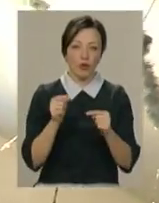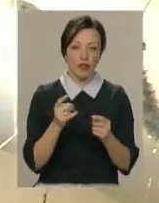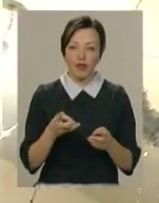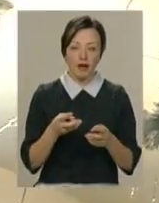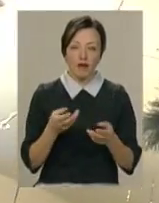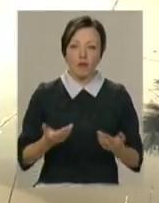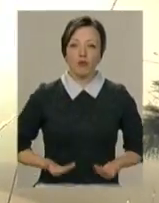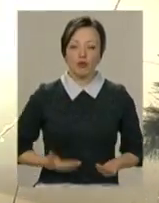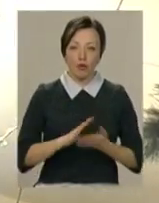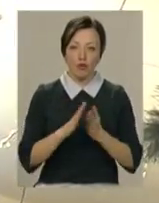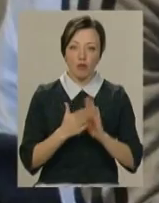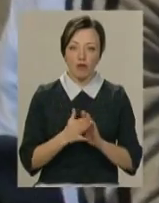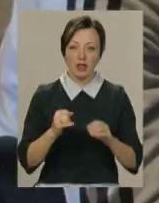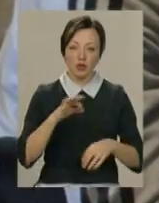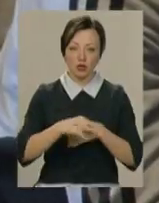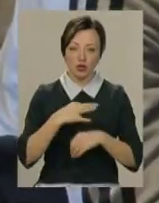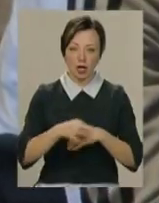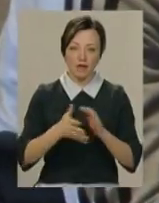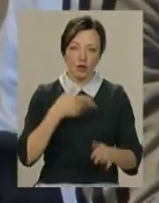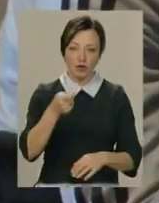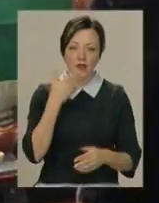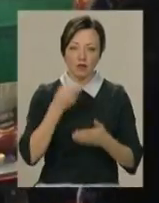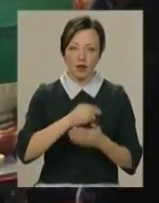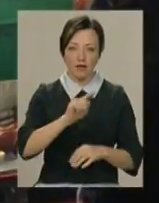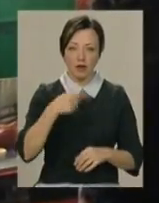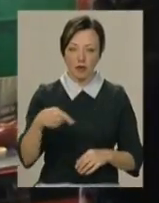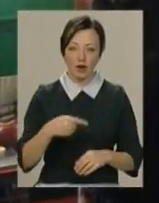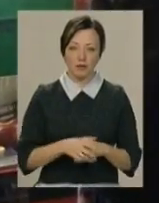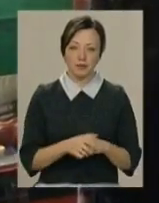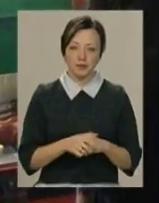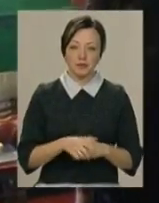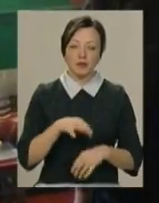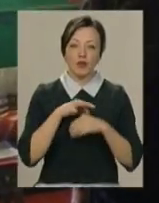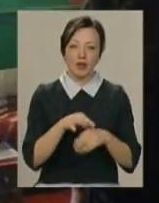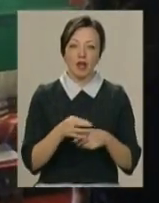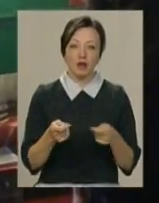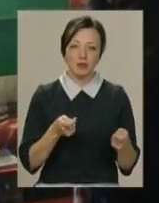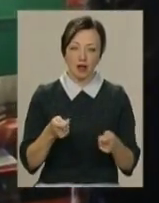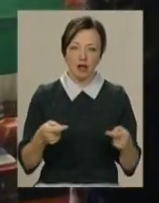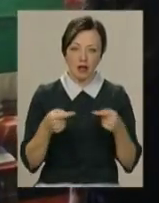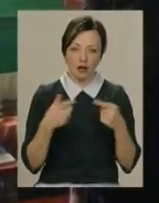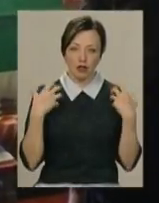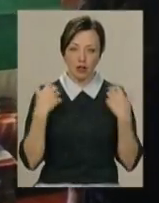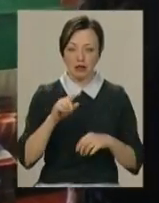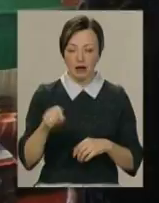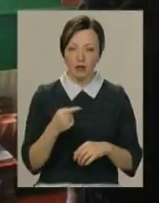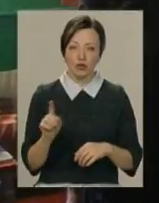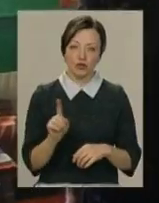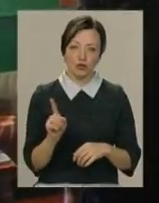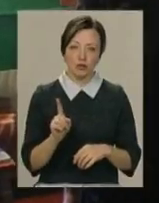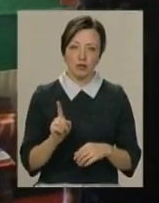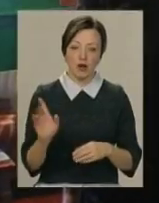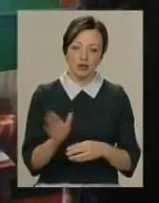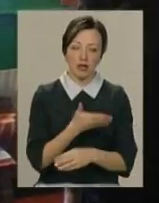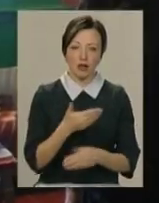невідповідних побутових умов у камері та знущань і висувають свої вимоги. Доведення конкретно адміністрації, конкретно начальство. Требуємо, щоб воно